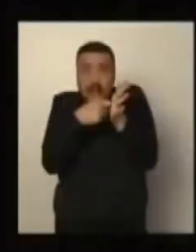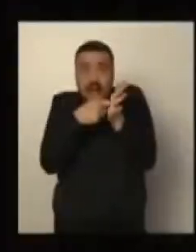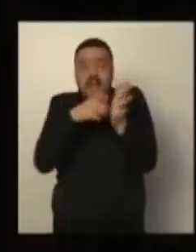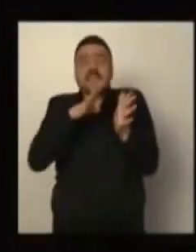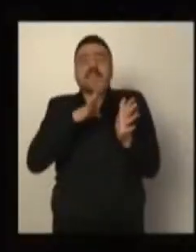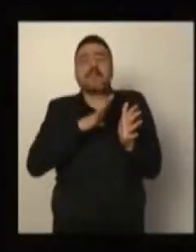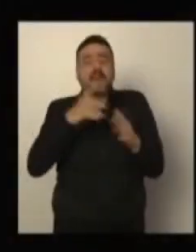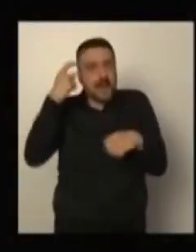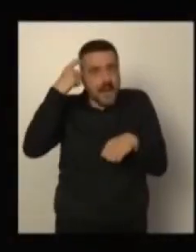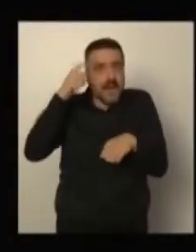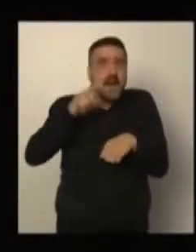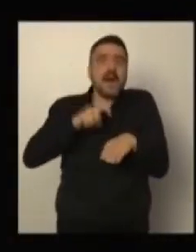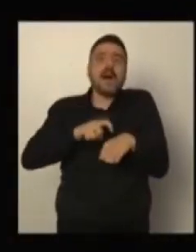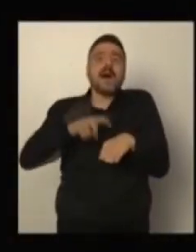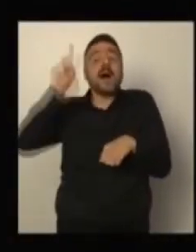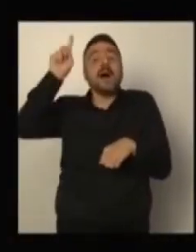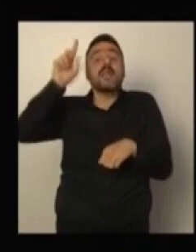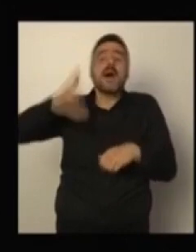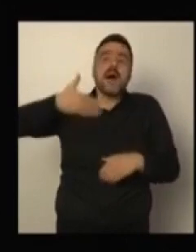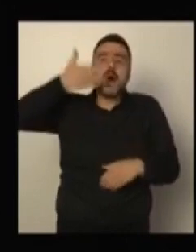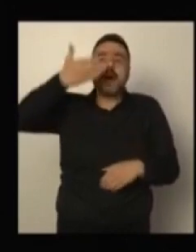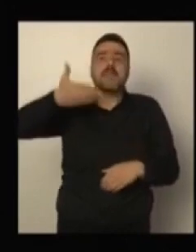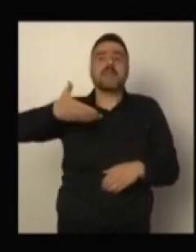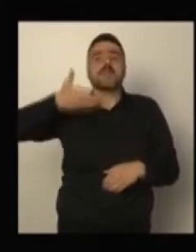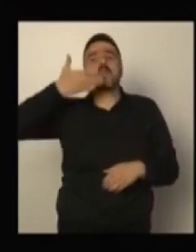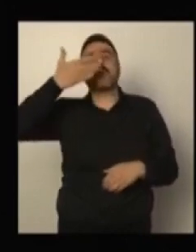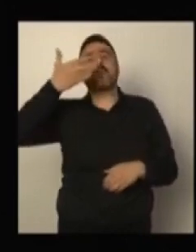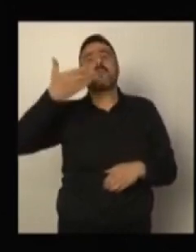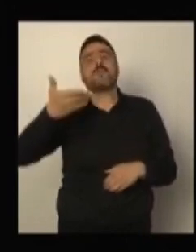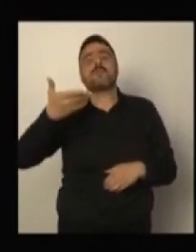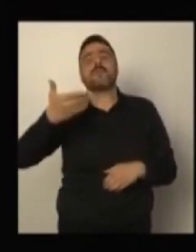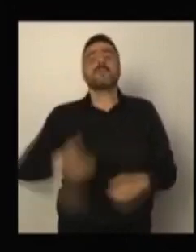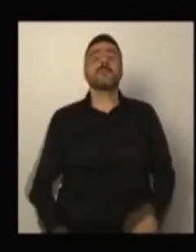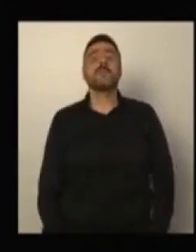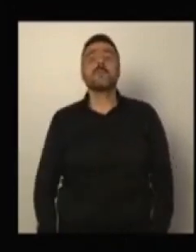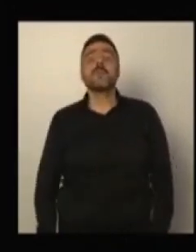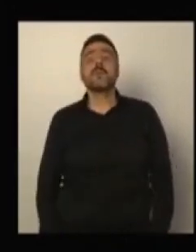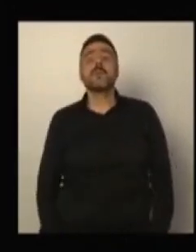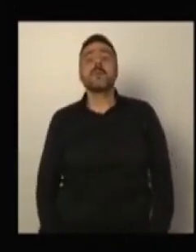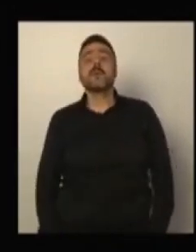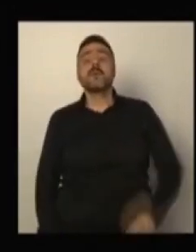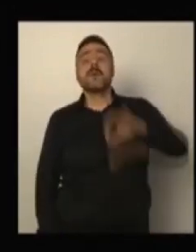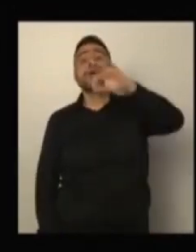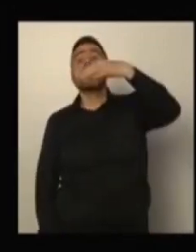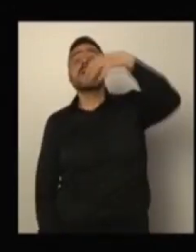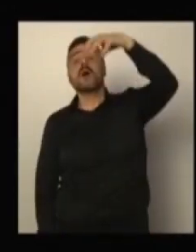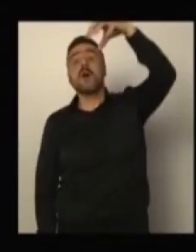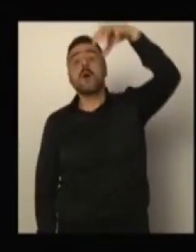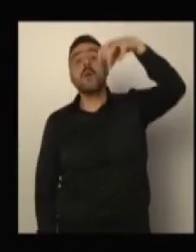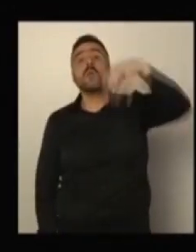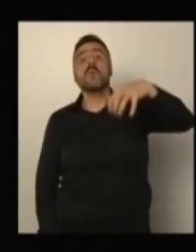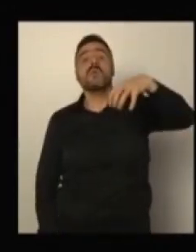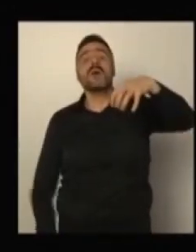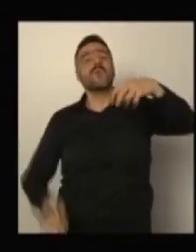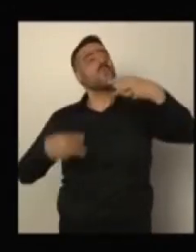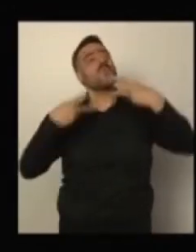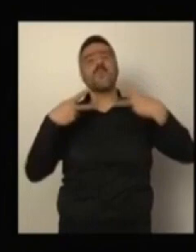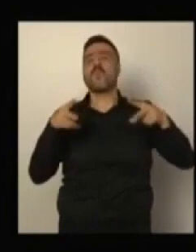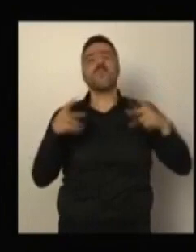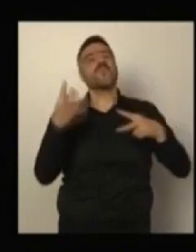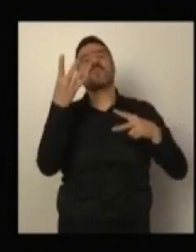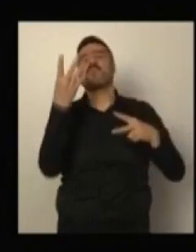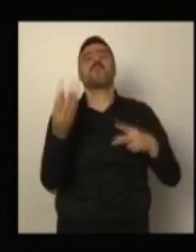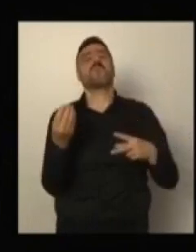anarak Mescid-i Aksa'yı bize anlatmaktadır. Dolayısıyla Mescid-i Aksa özgür olmalı